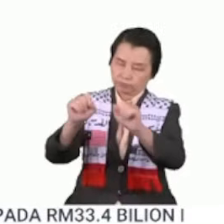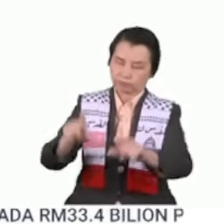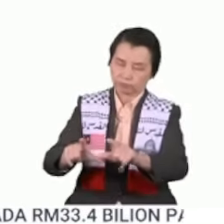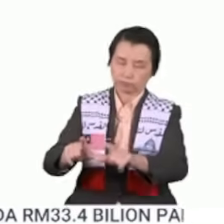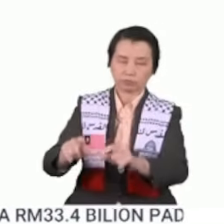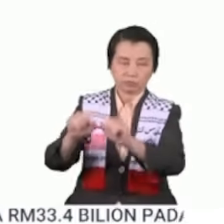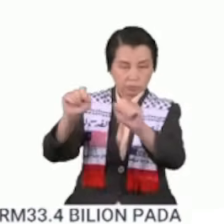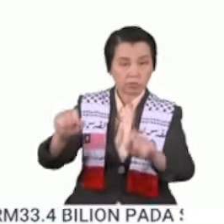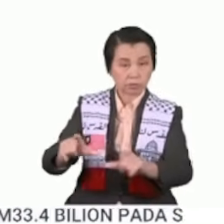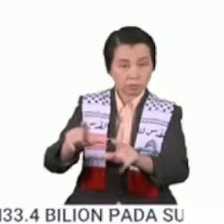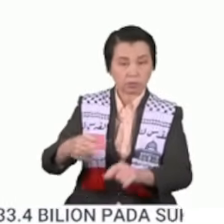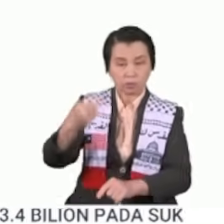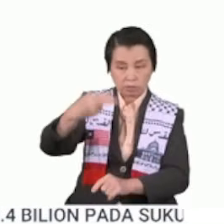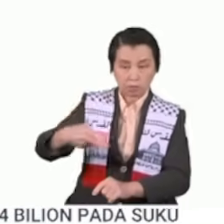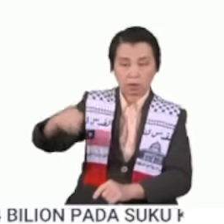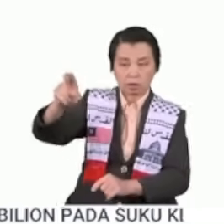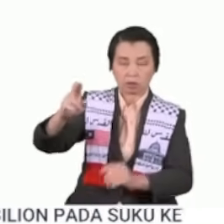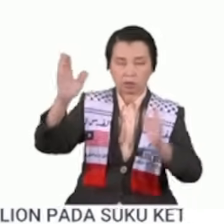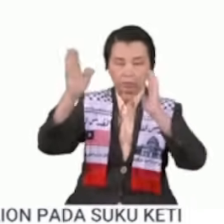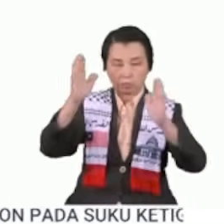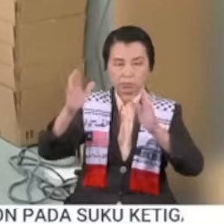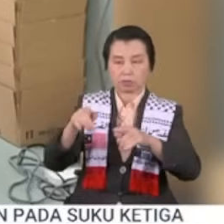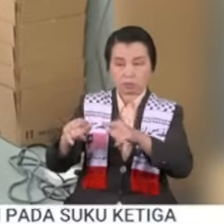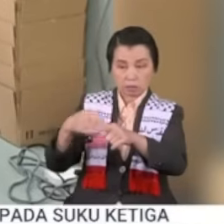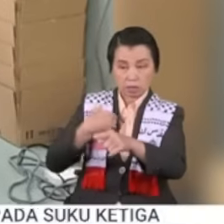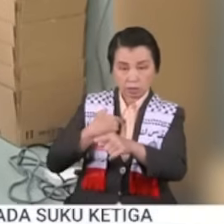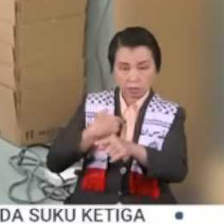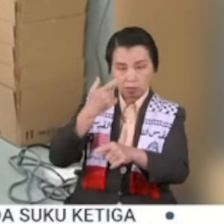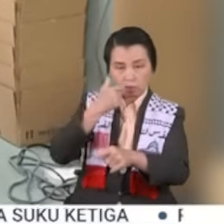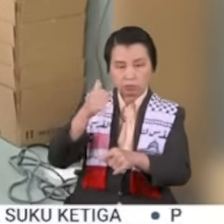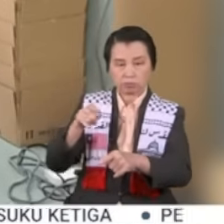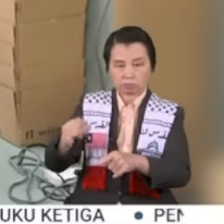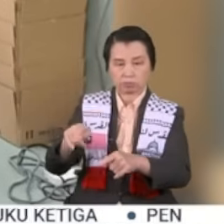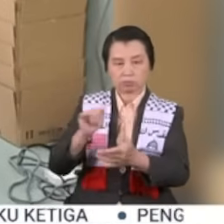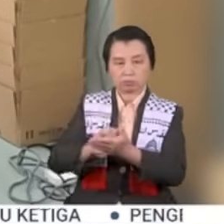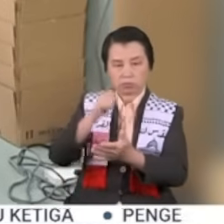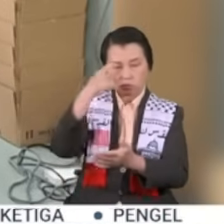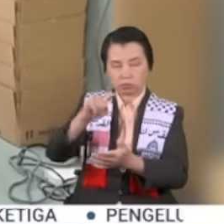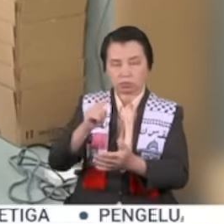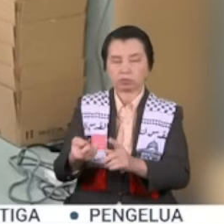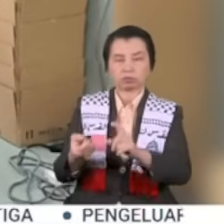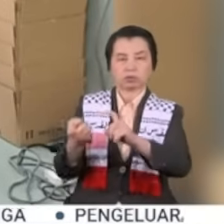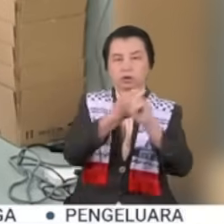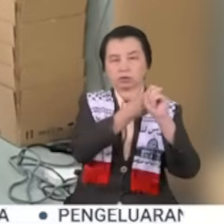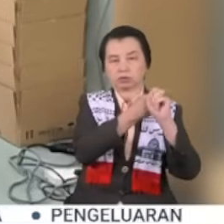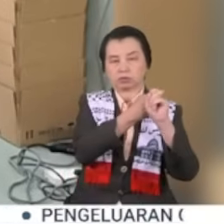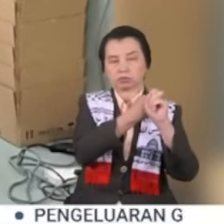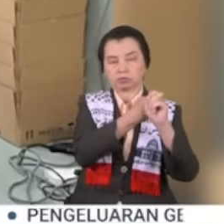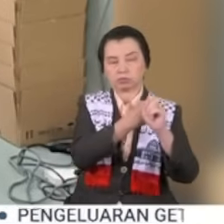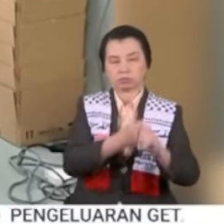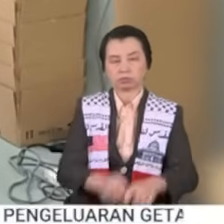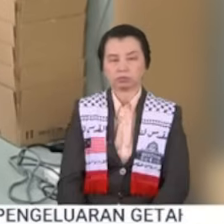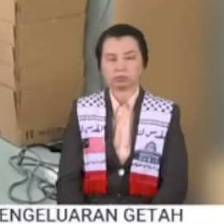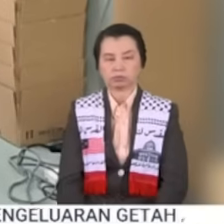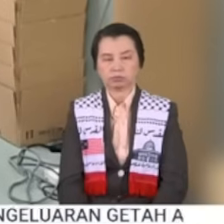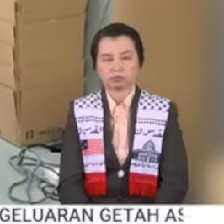penges sijil pengesahan halal Malaysia yang dimiliki premis berkenaan untuk digantung dan